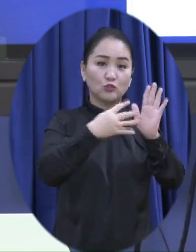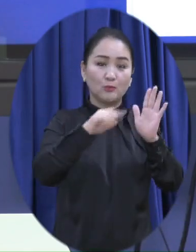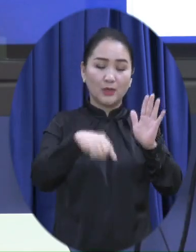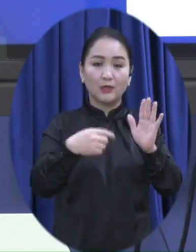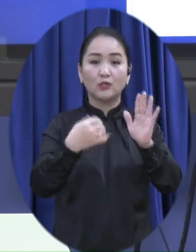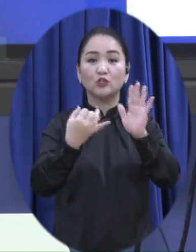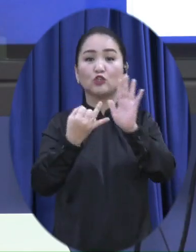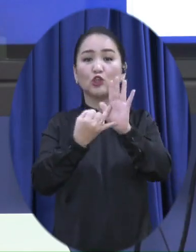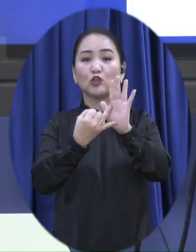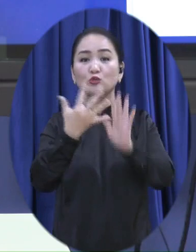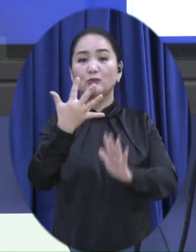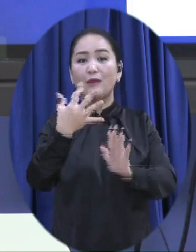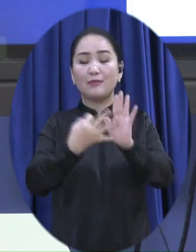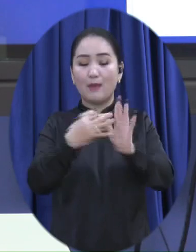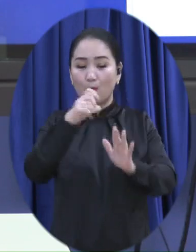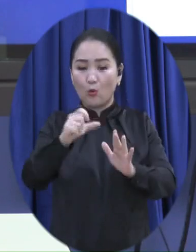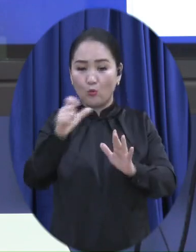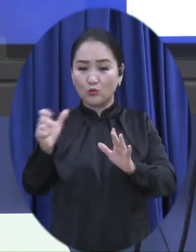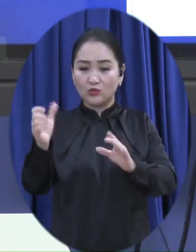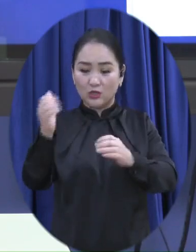59,758 хүн шинжилгээ хийгээд үүнээс